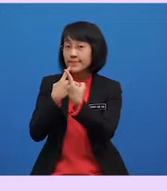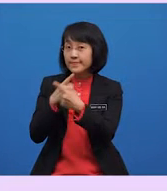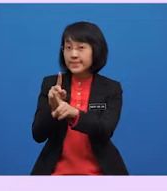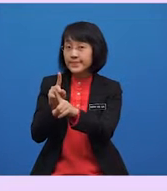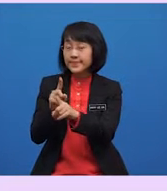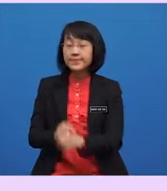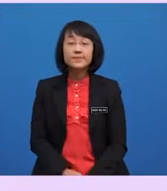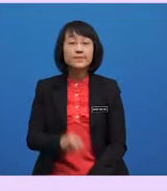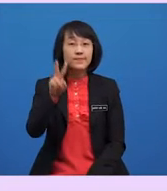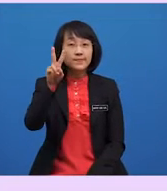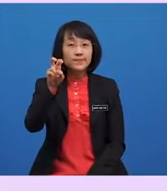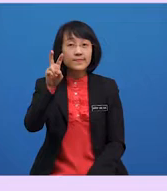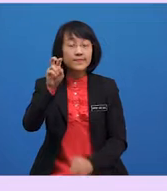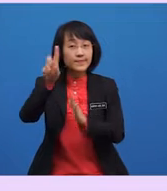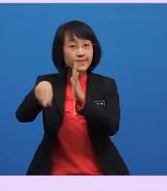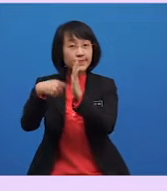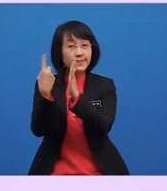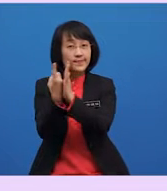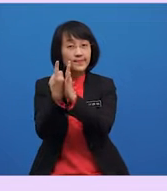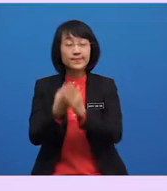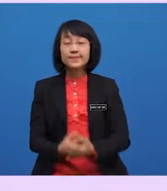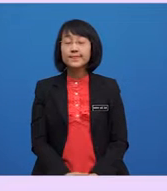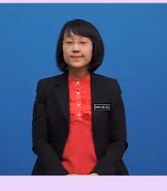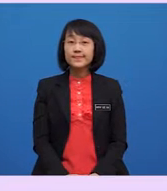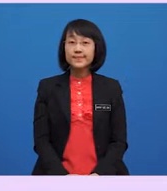ialah 20 jam.